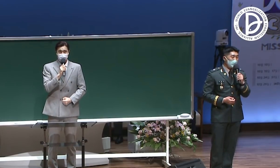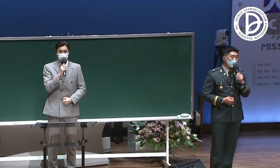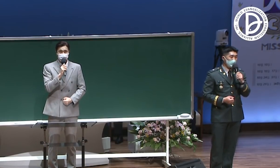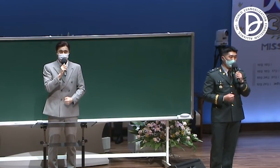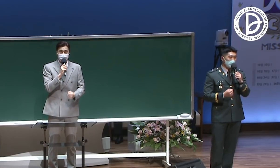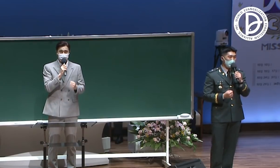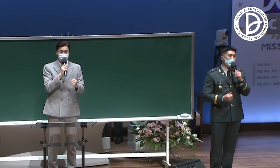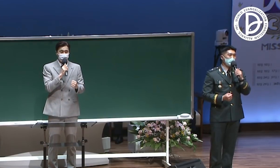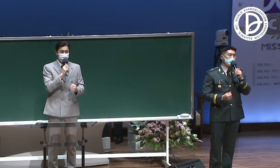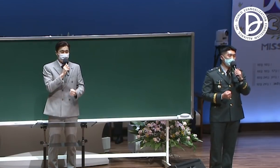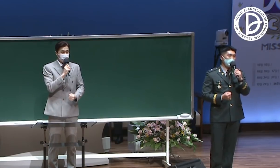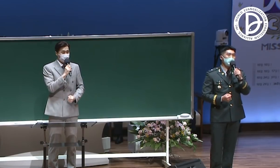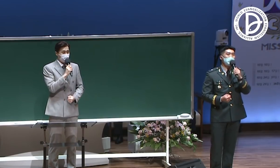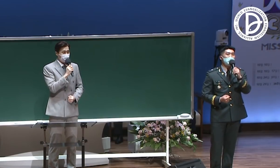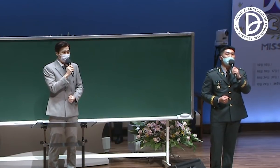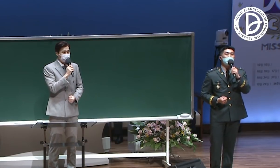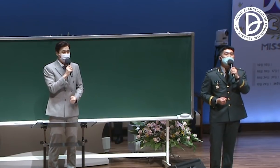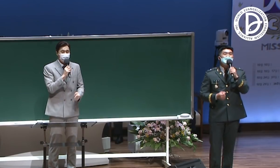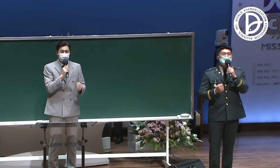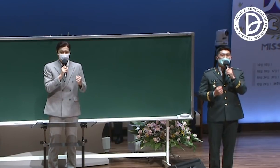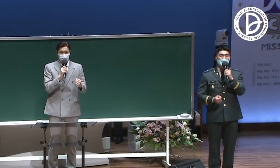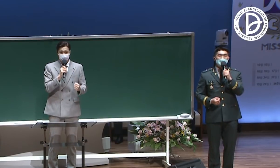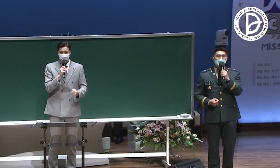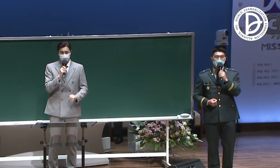힘들지마 흔들리지마